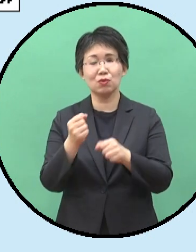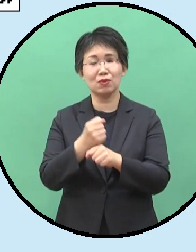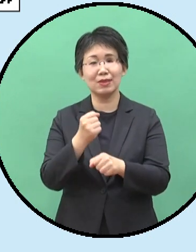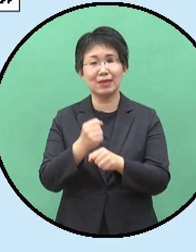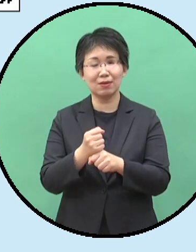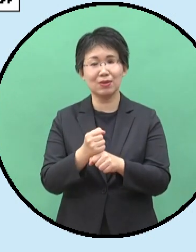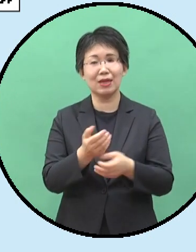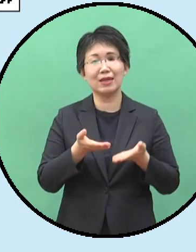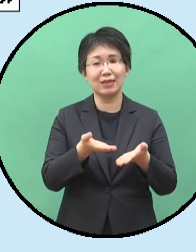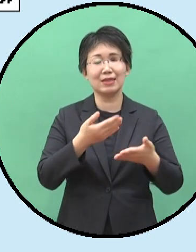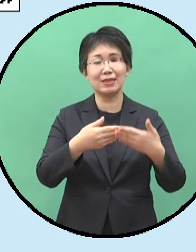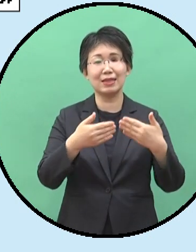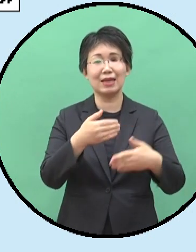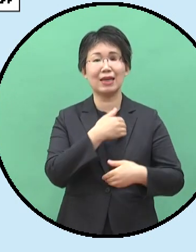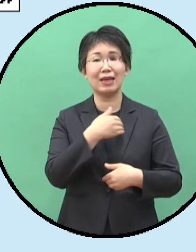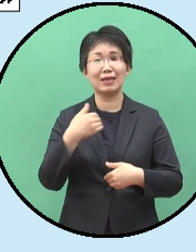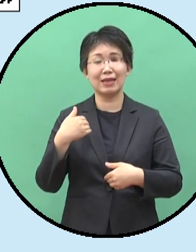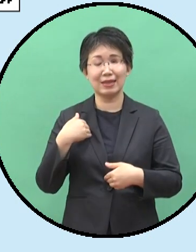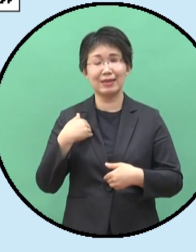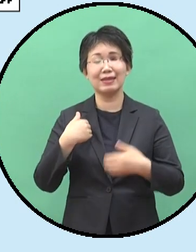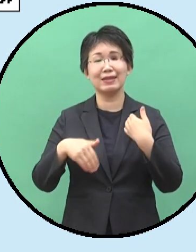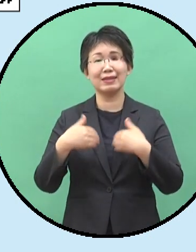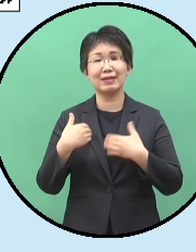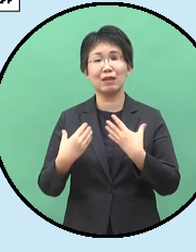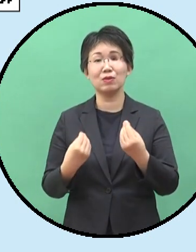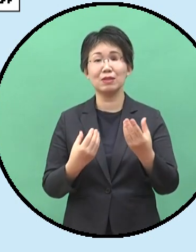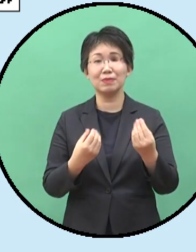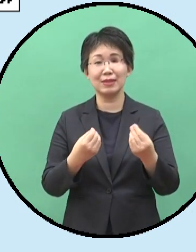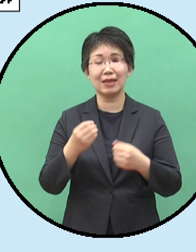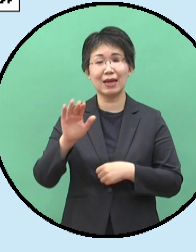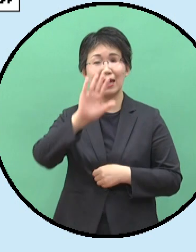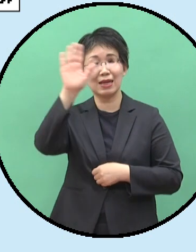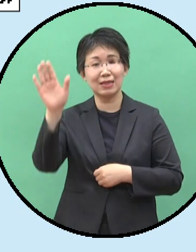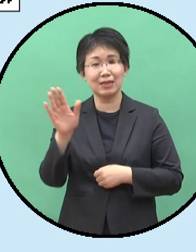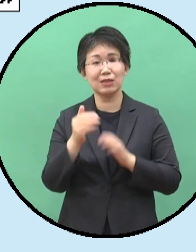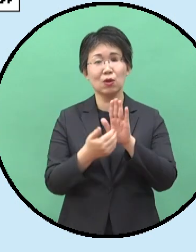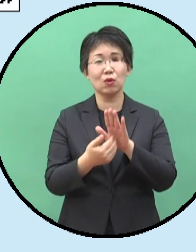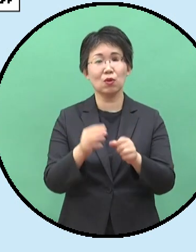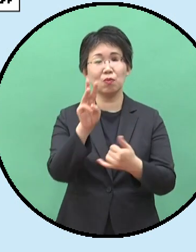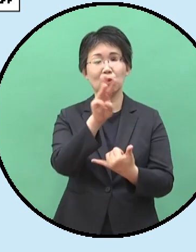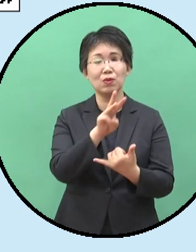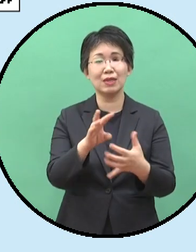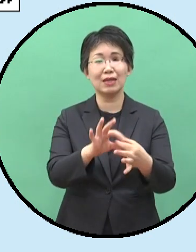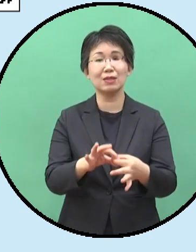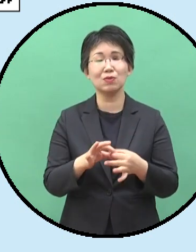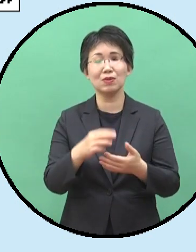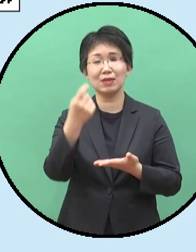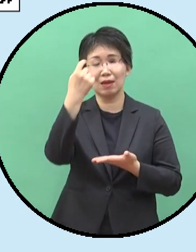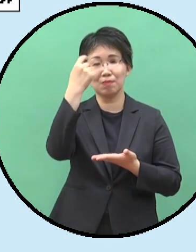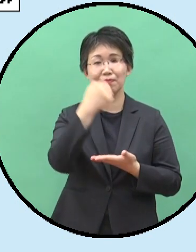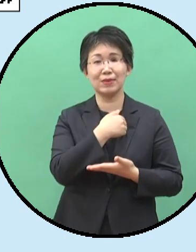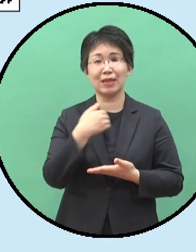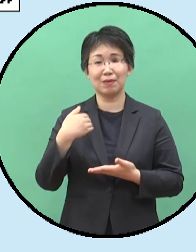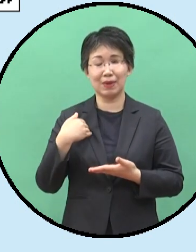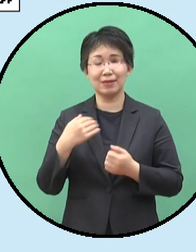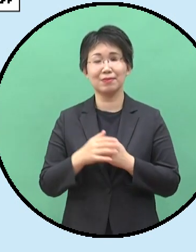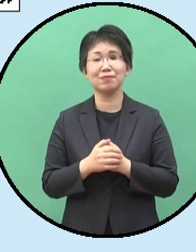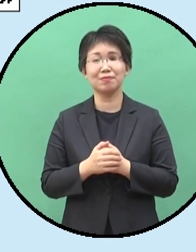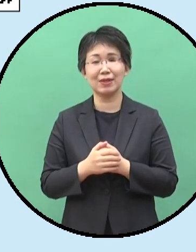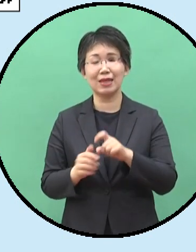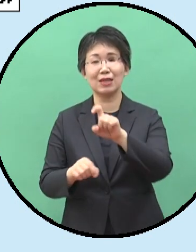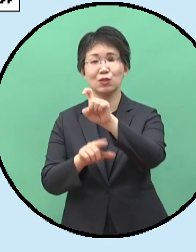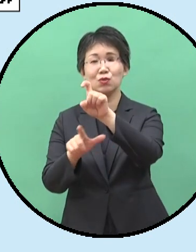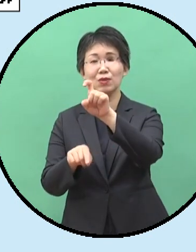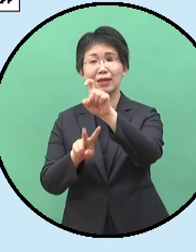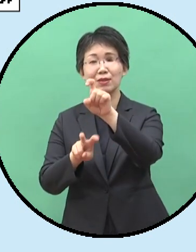者による地震の体験などができ、楽しみながら気象と防災について学べます。また